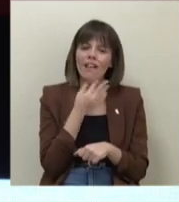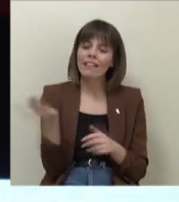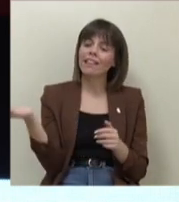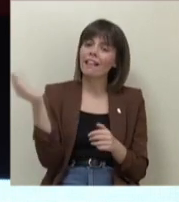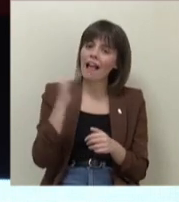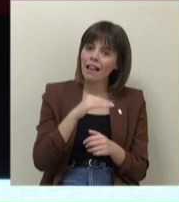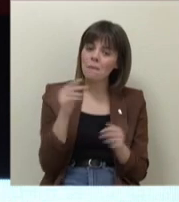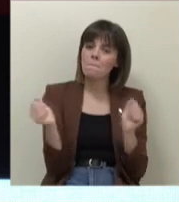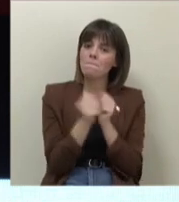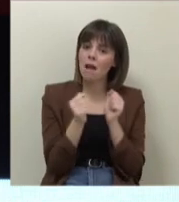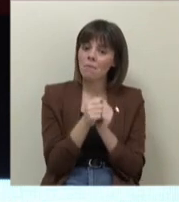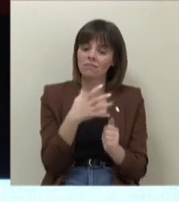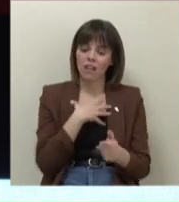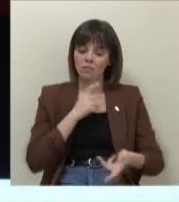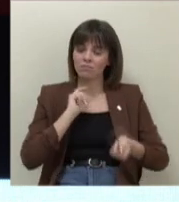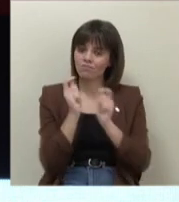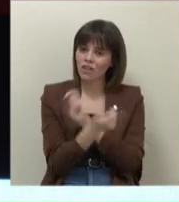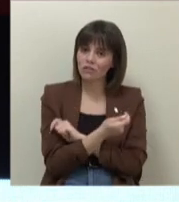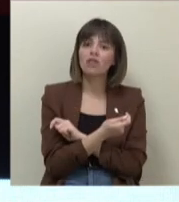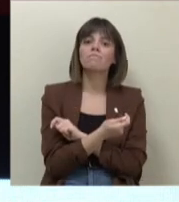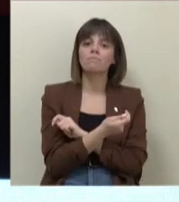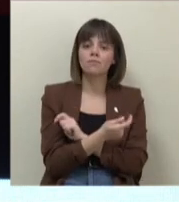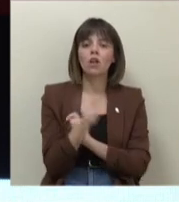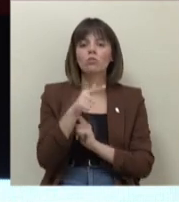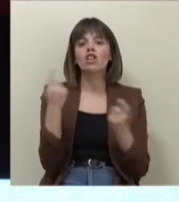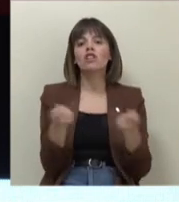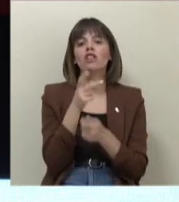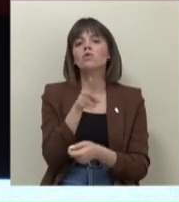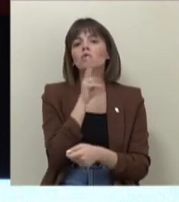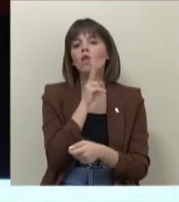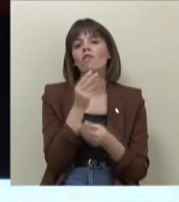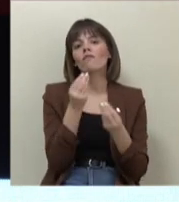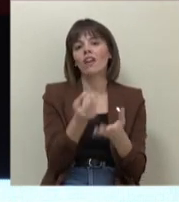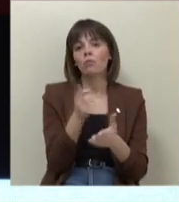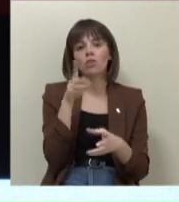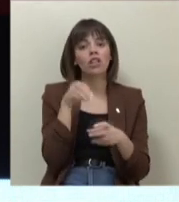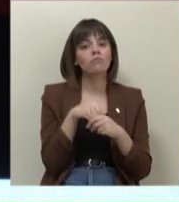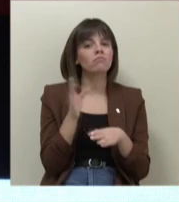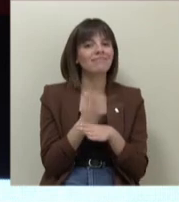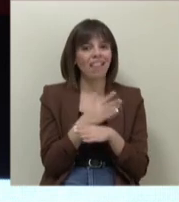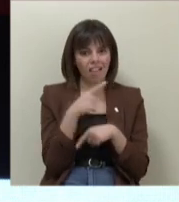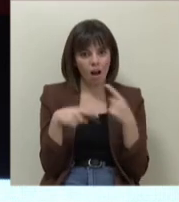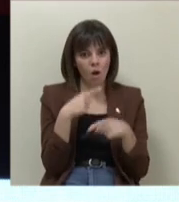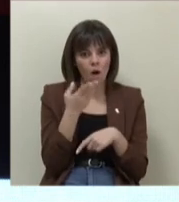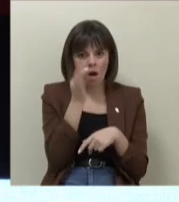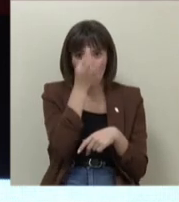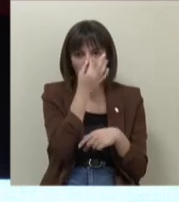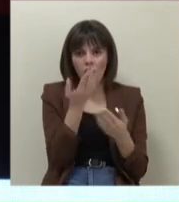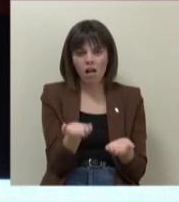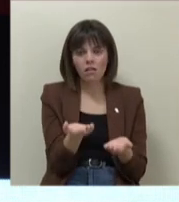gelin kendimiz de değişelim. Bu işe son verelim. Bunun için neden mi arıyorsunuz?